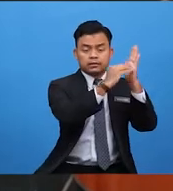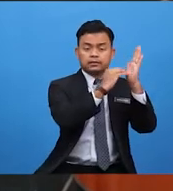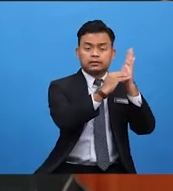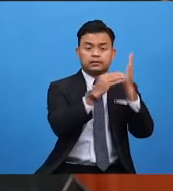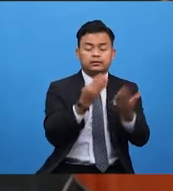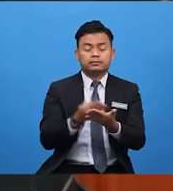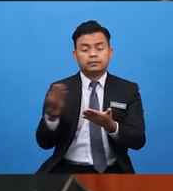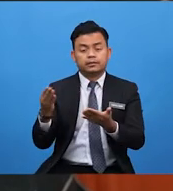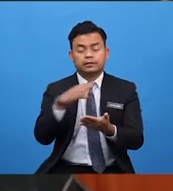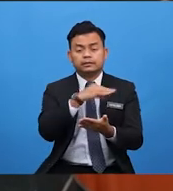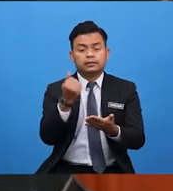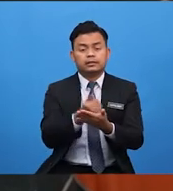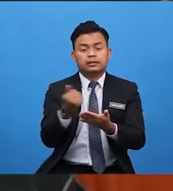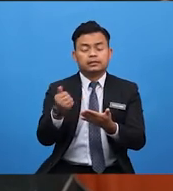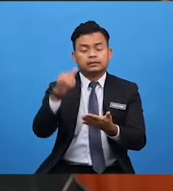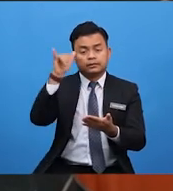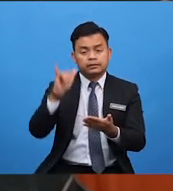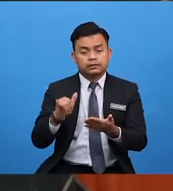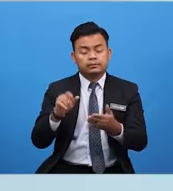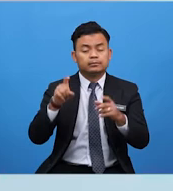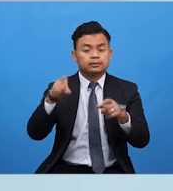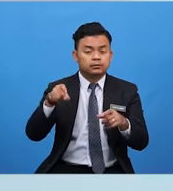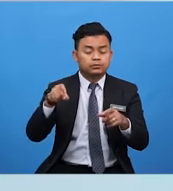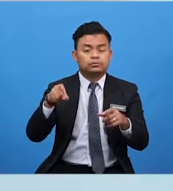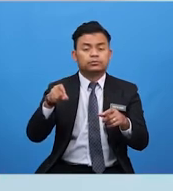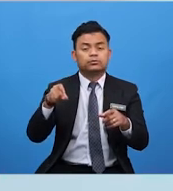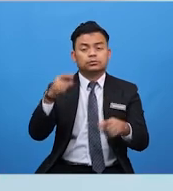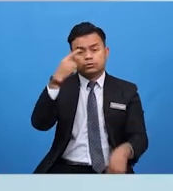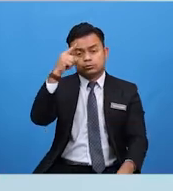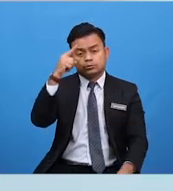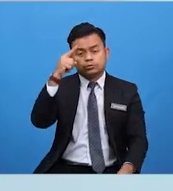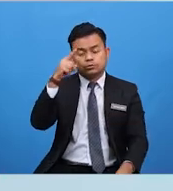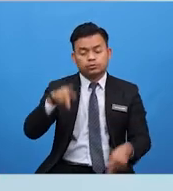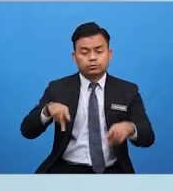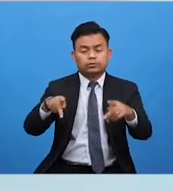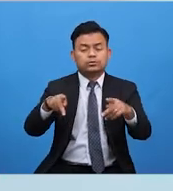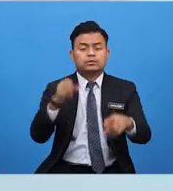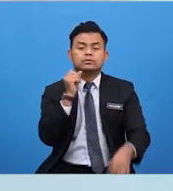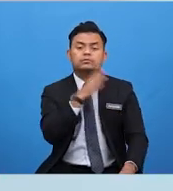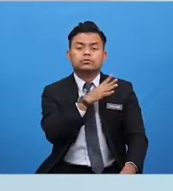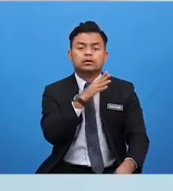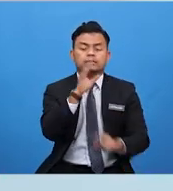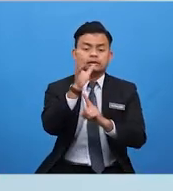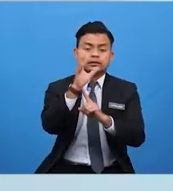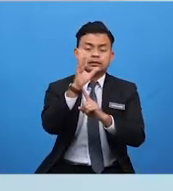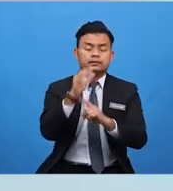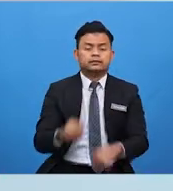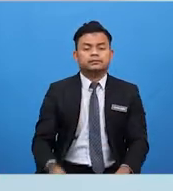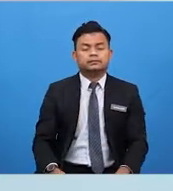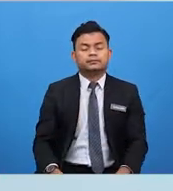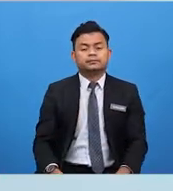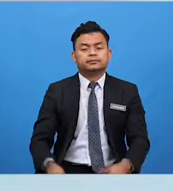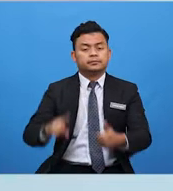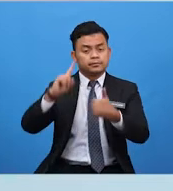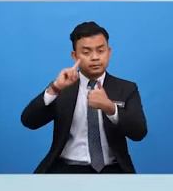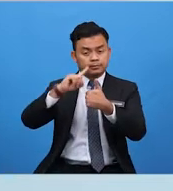untuk proses menanggalkan lilin. Pertama ialah kain yang telah dimatikan